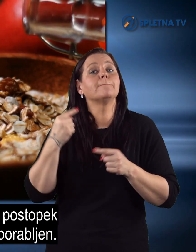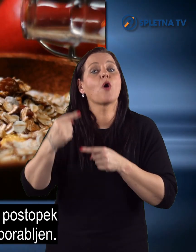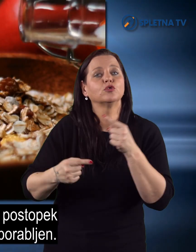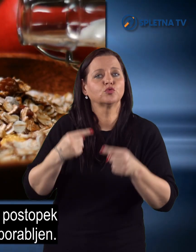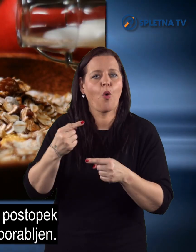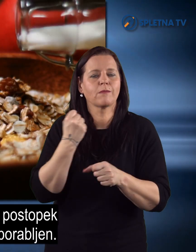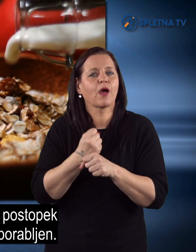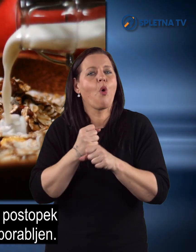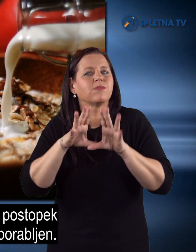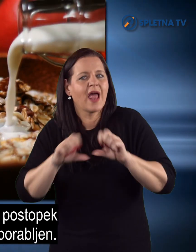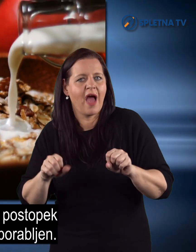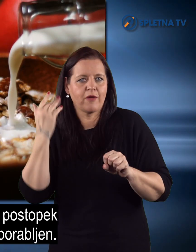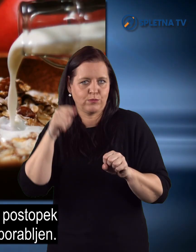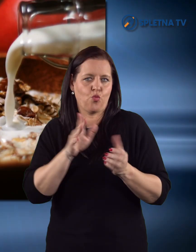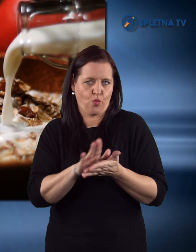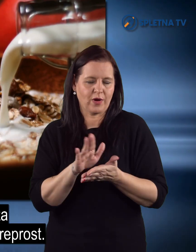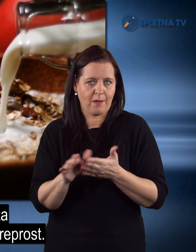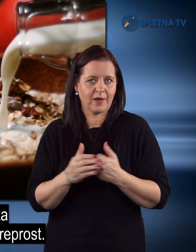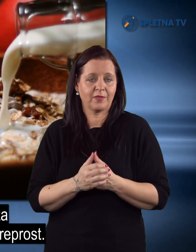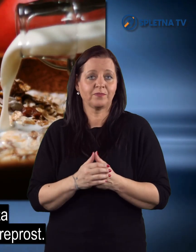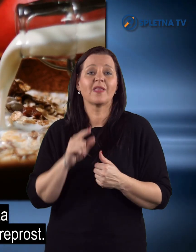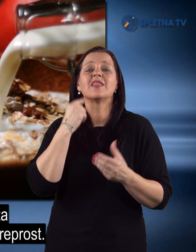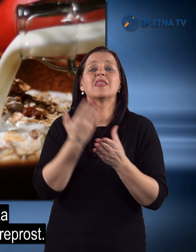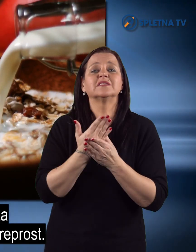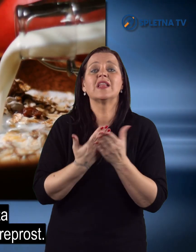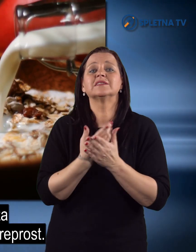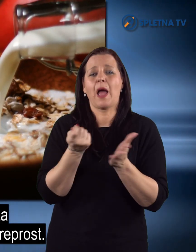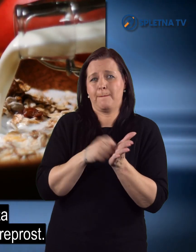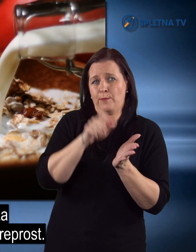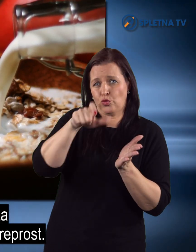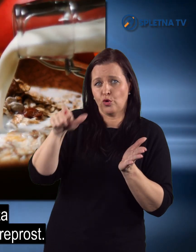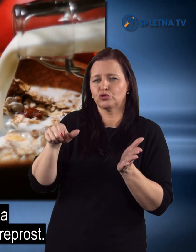bil uporabljen. Nasvet za potrošnike je preprost.